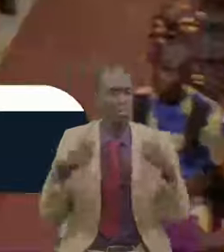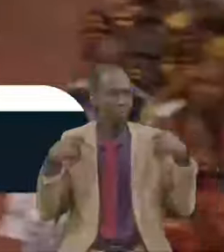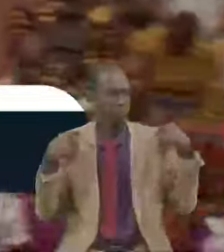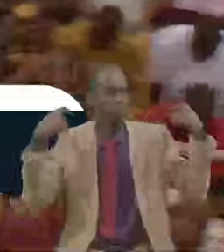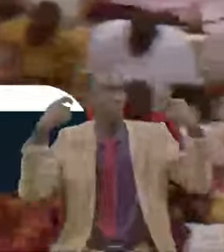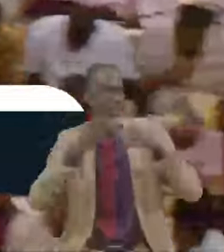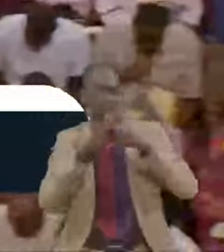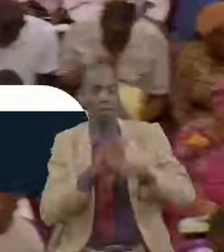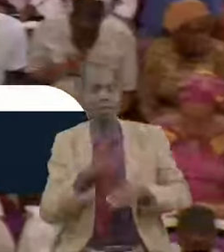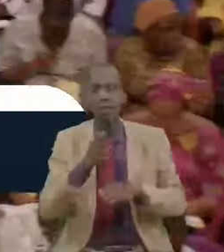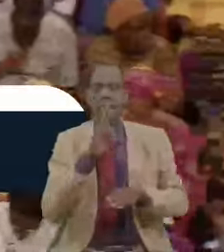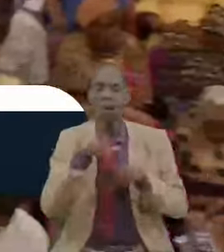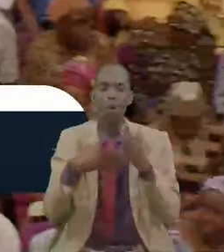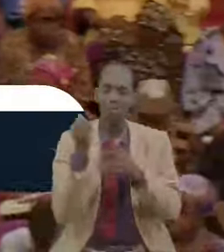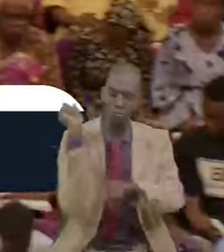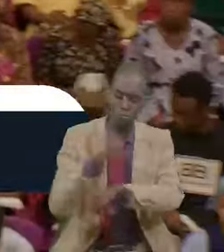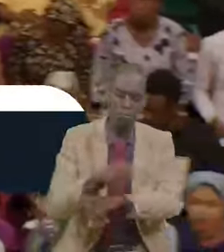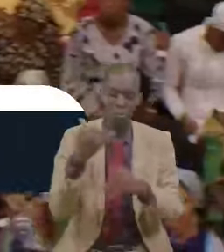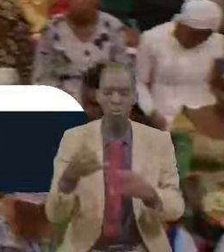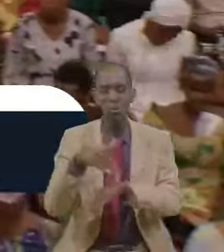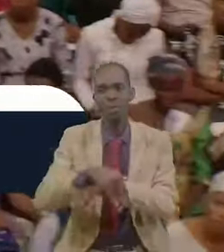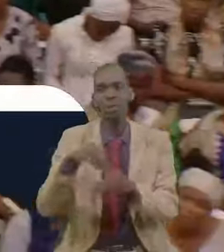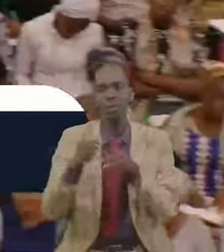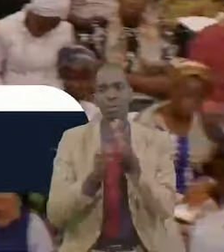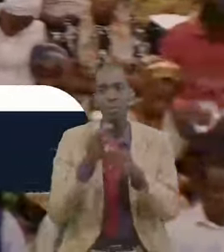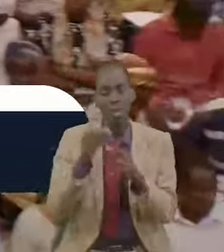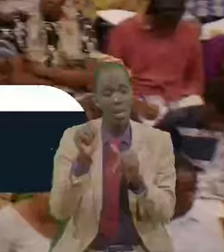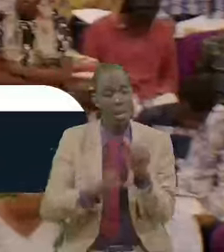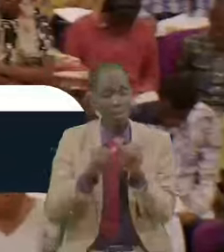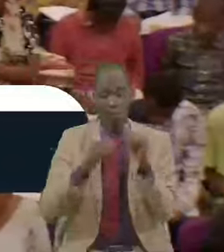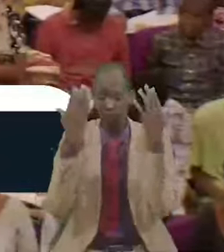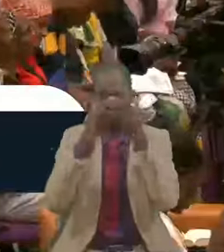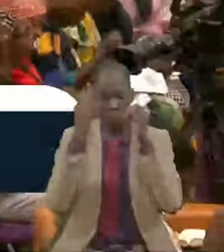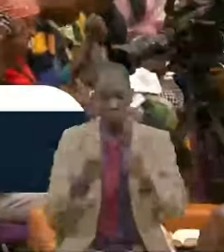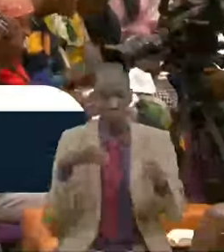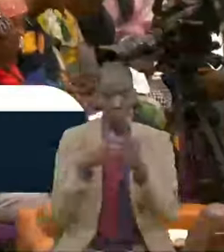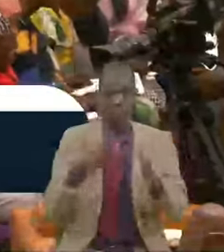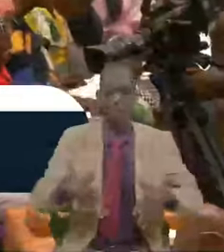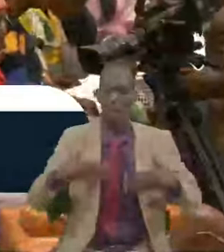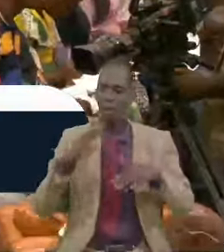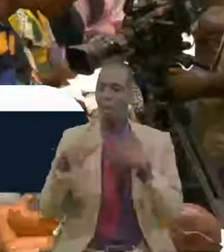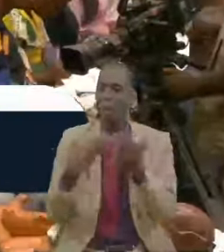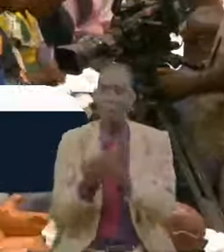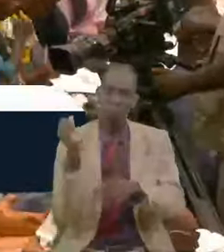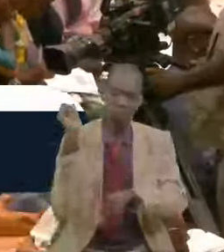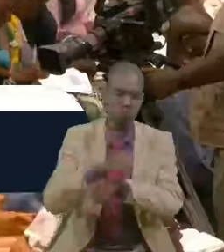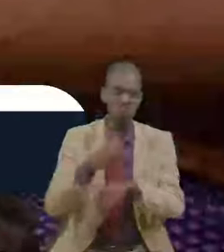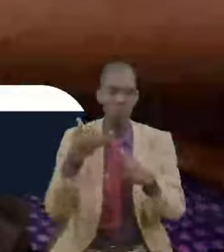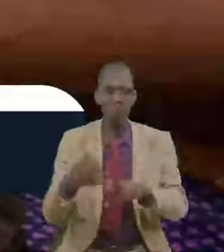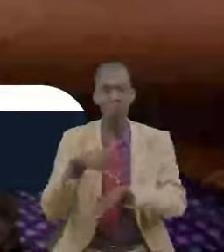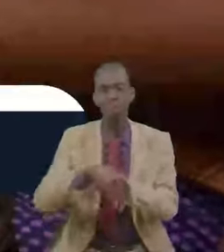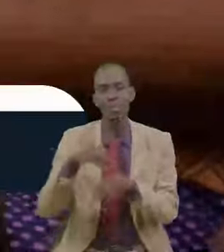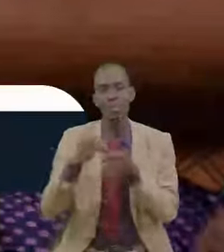est vaincu ce soir. Tout pouvoir contre votre vie est vaincu ce soir. Vaincre